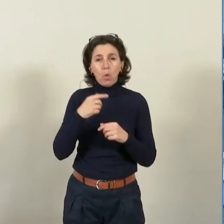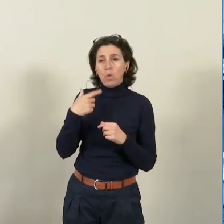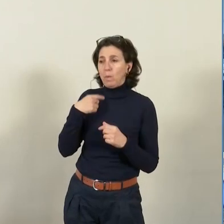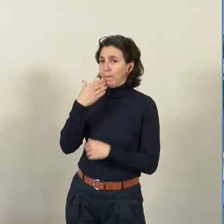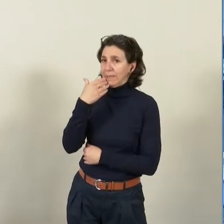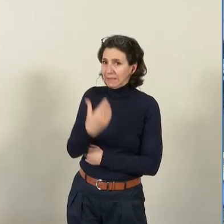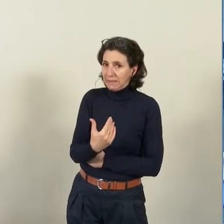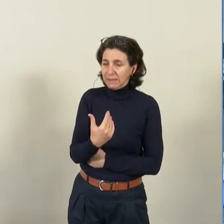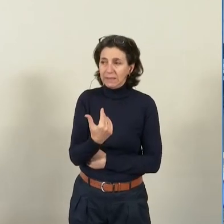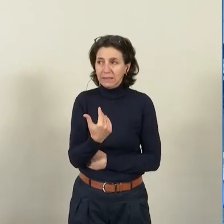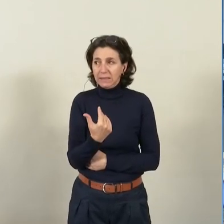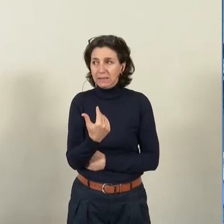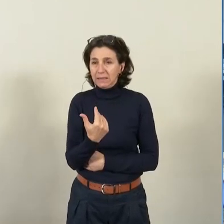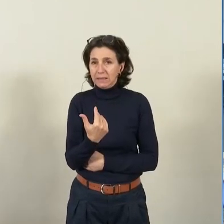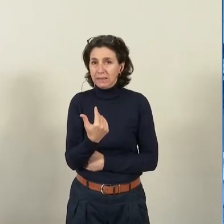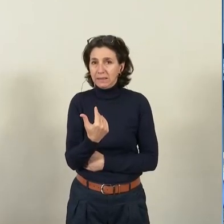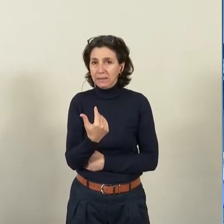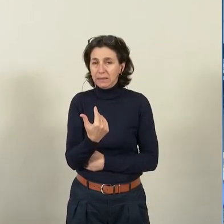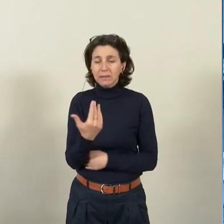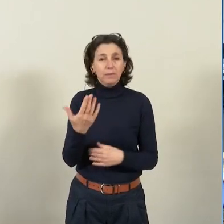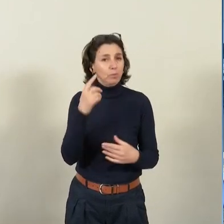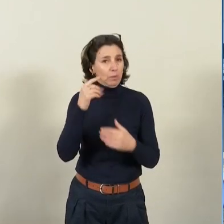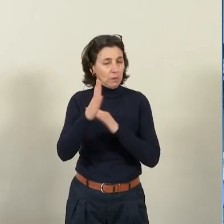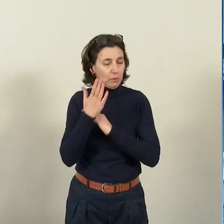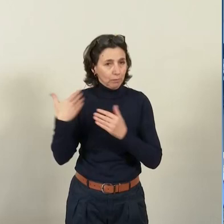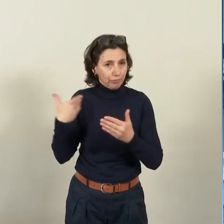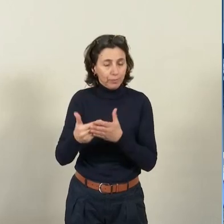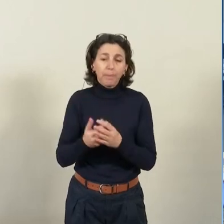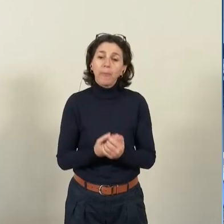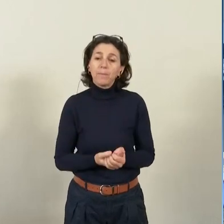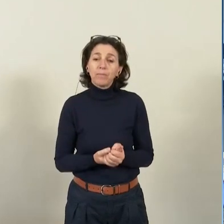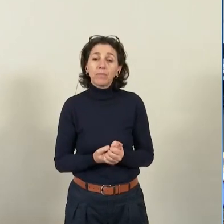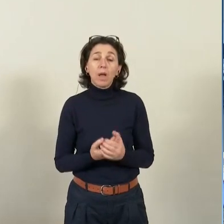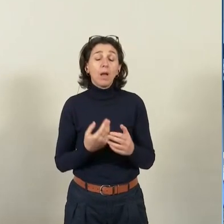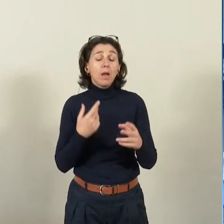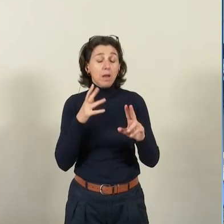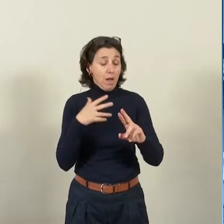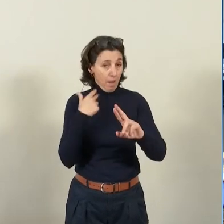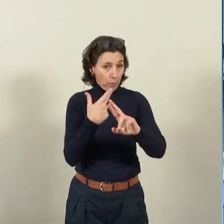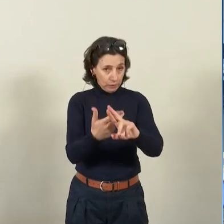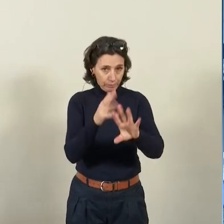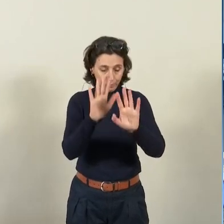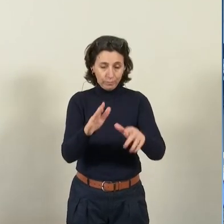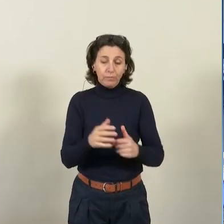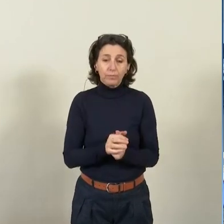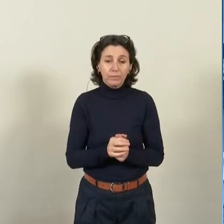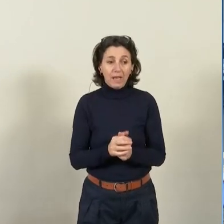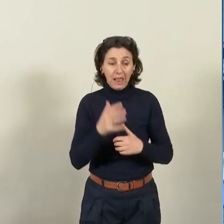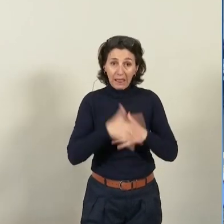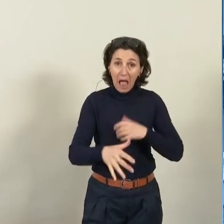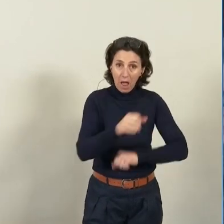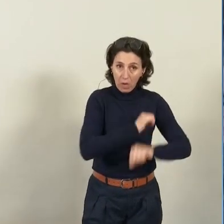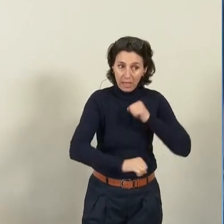donc en terme de quelques réponses alors sur pourquoi est-ce qu'on l'a mis en place aussi tardivement c'est de manière assez simple en fait c'est